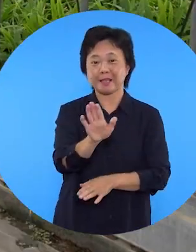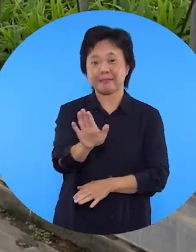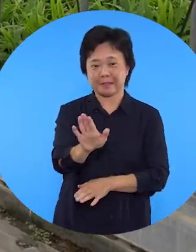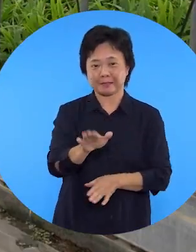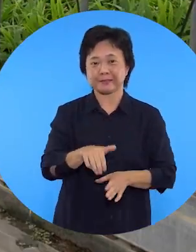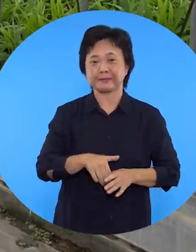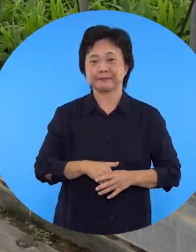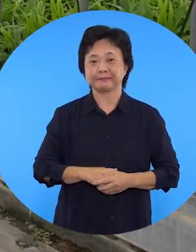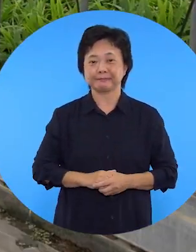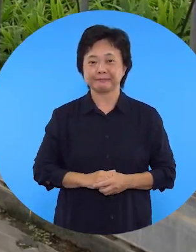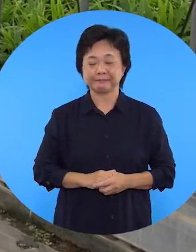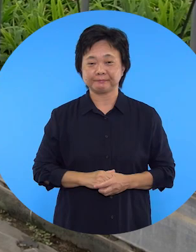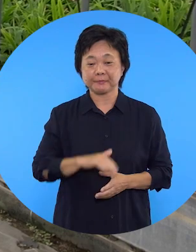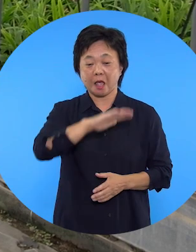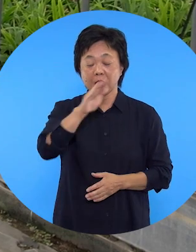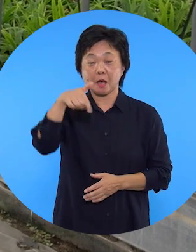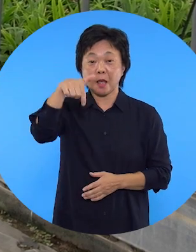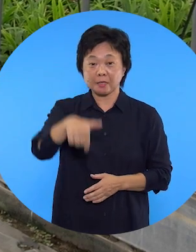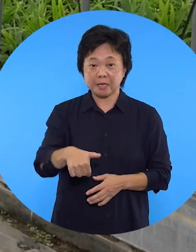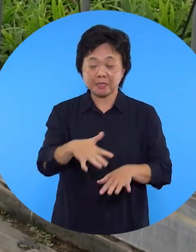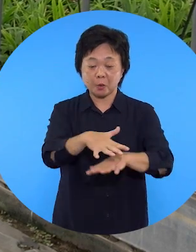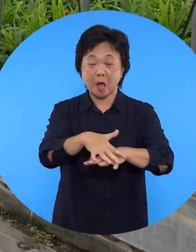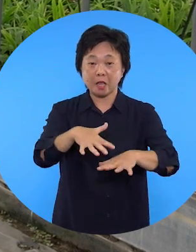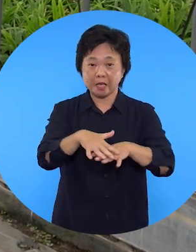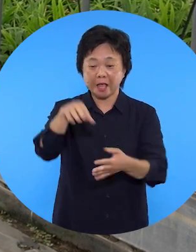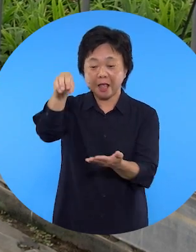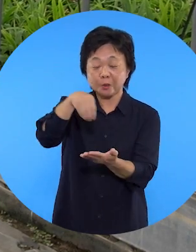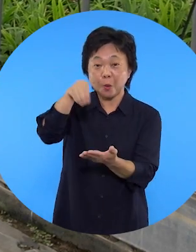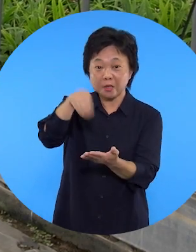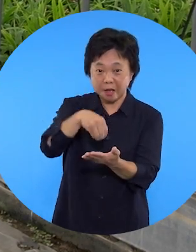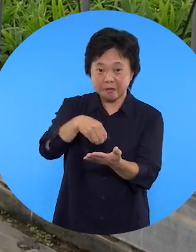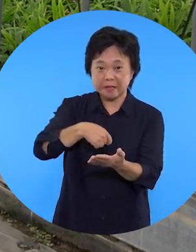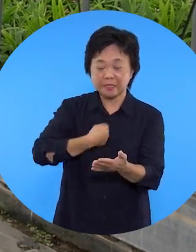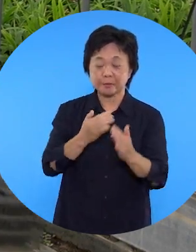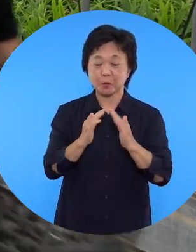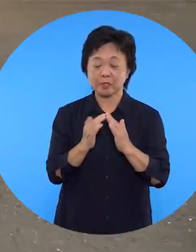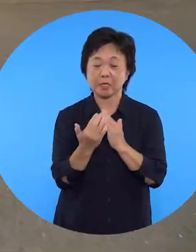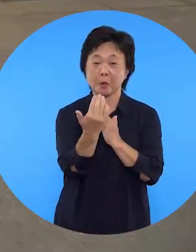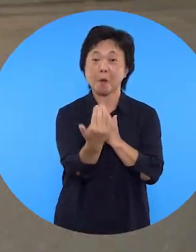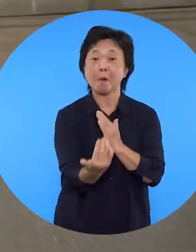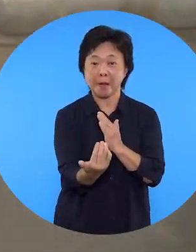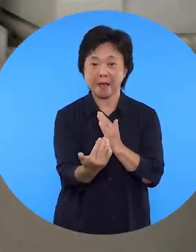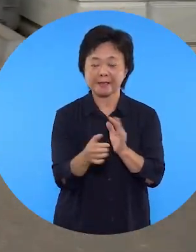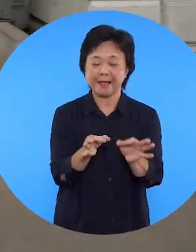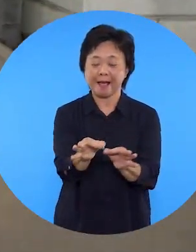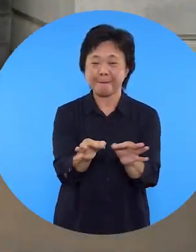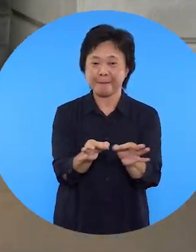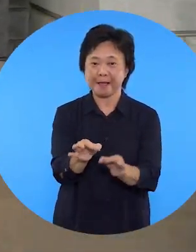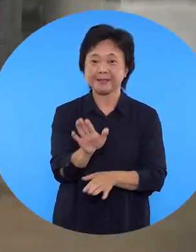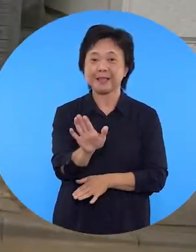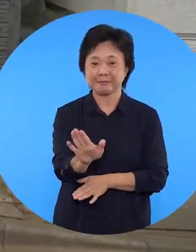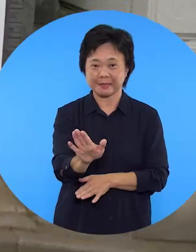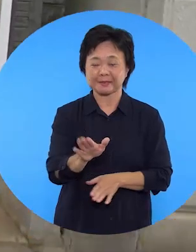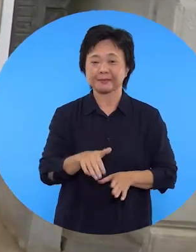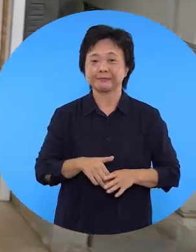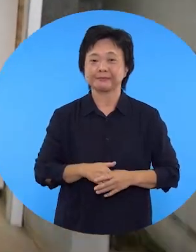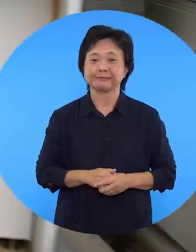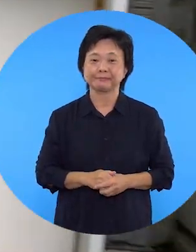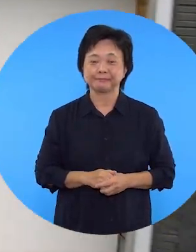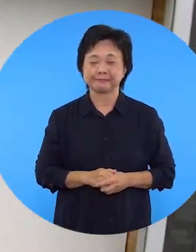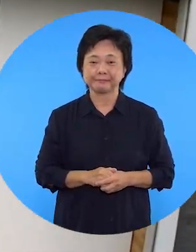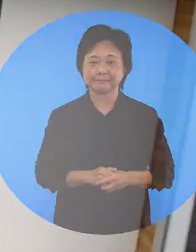ます山下さんの畑で採れた野菜が自宅前直売所で販売しています